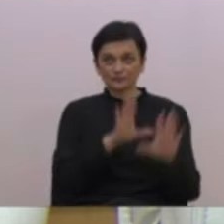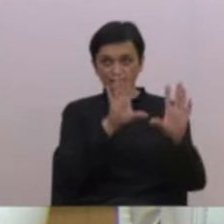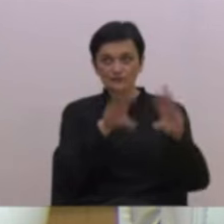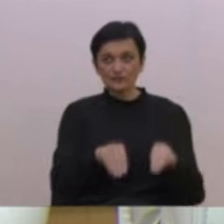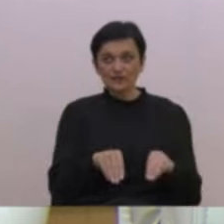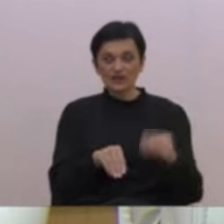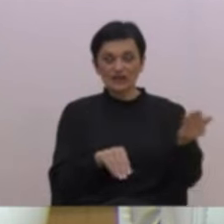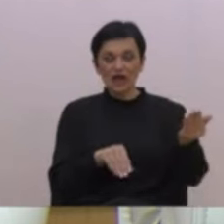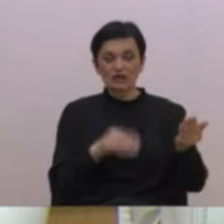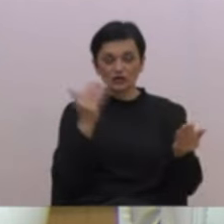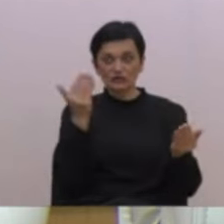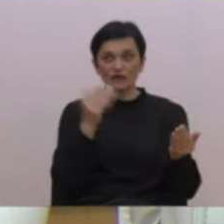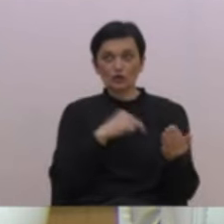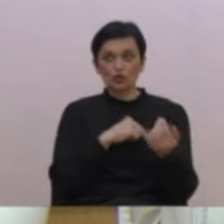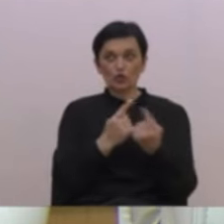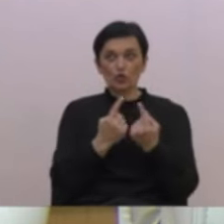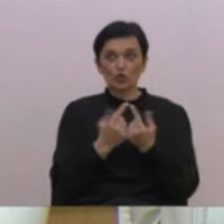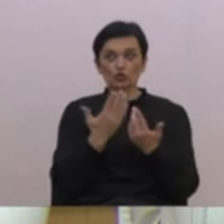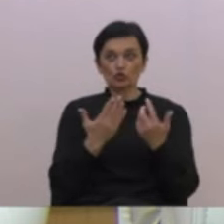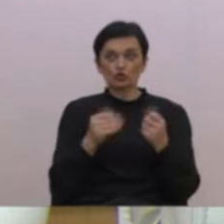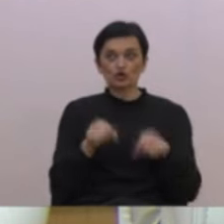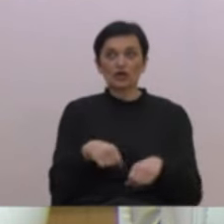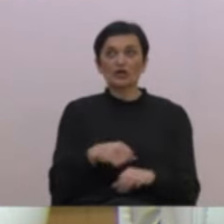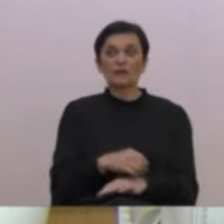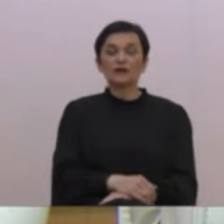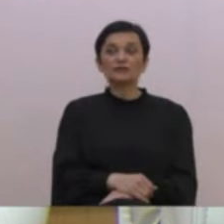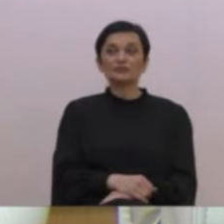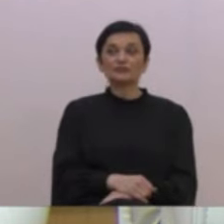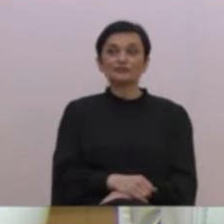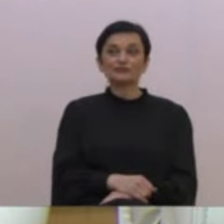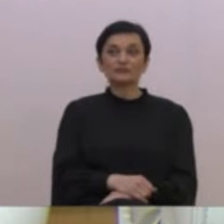დააწყნარეთ თქვენი კოლეგები თუ შეიძლება.